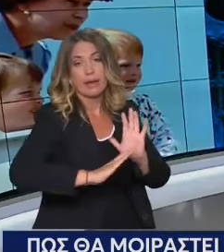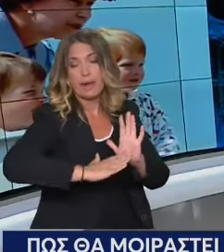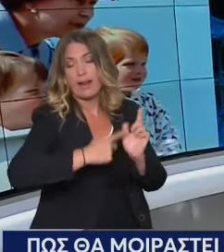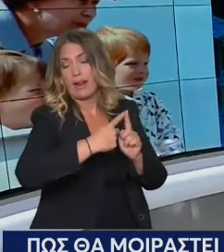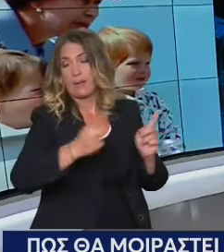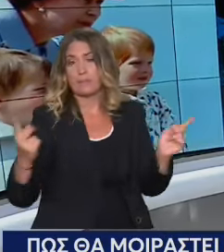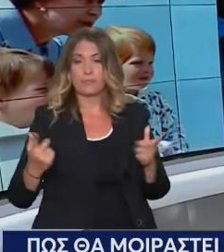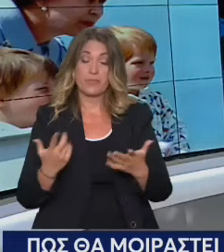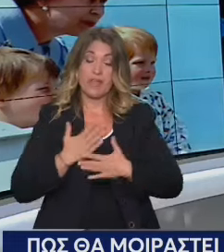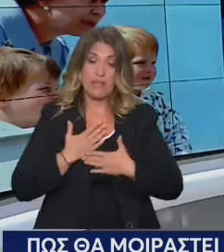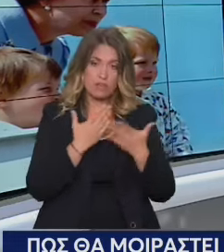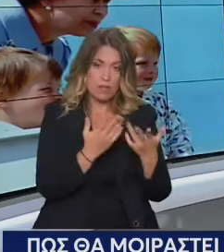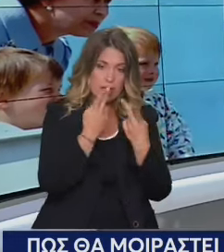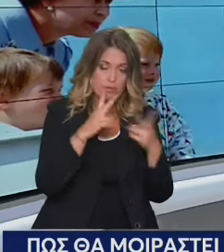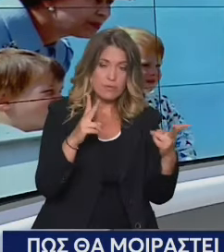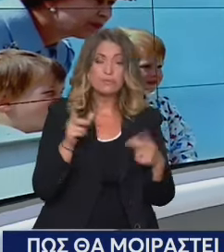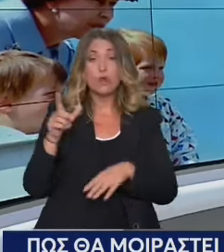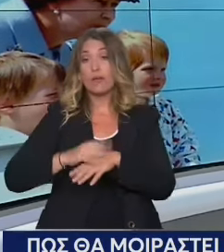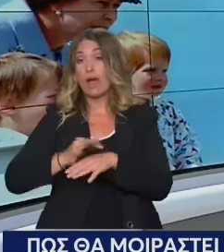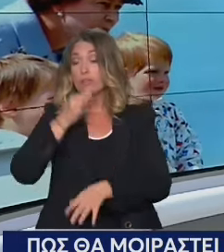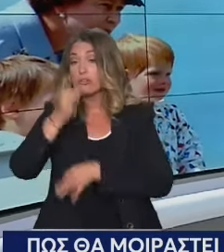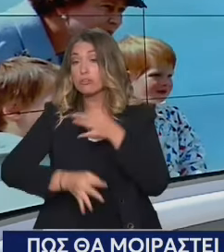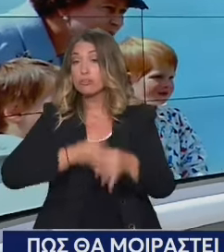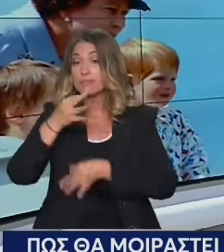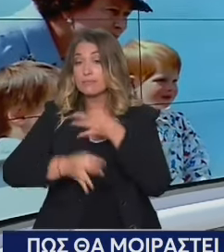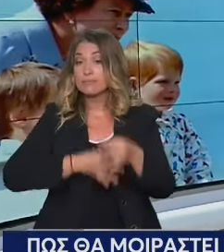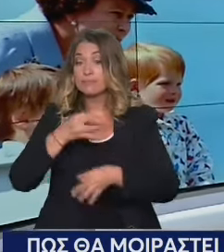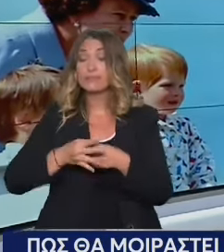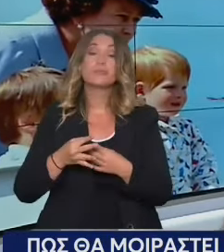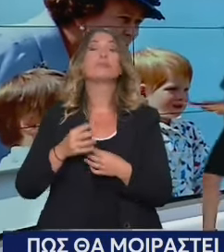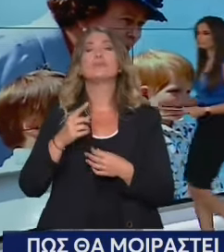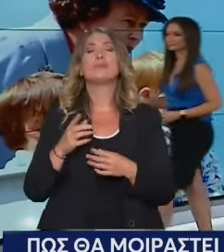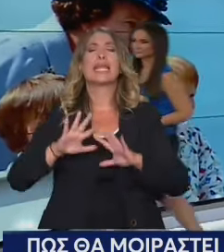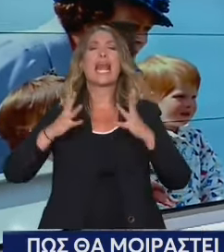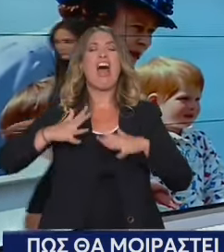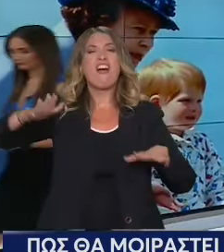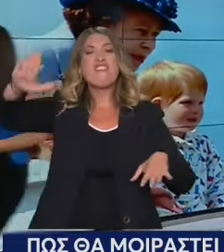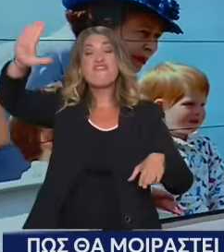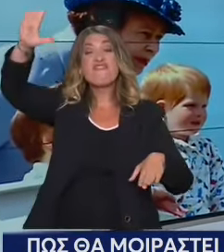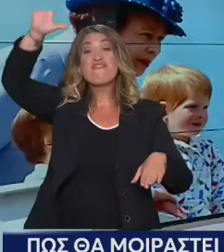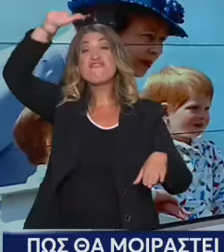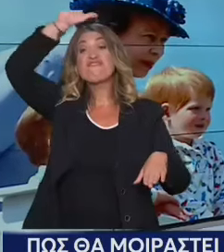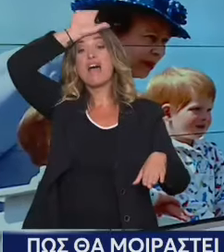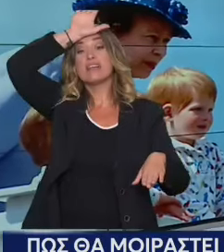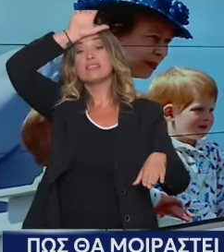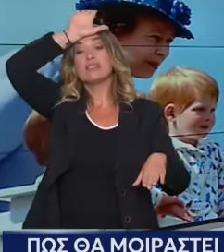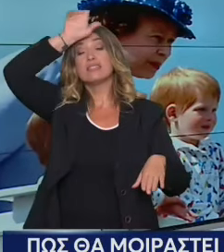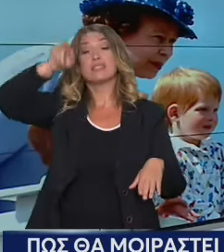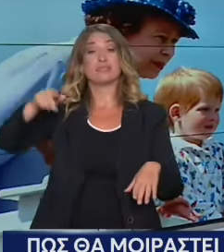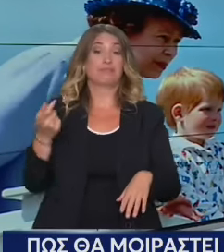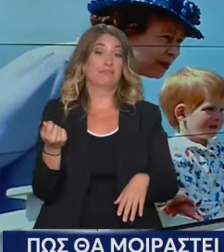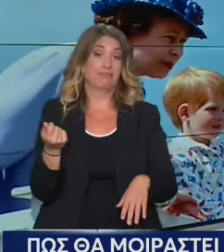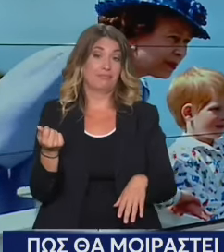και ευχαριστώ πολύ την Ελευθερία, να πω το εξής. Η βασιλεία για το Ηνωμένο Βασίλειο είναι μια πάρα πολύ επικερδής